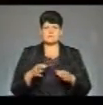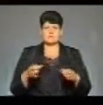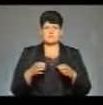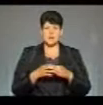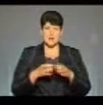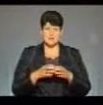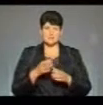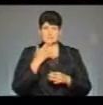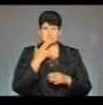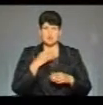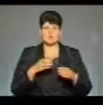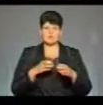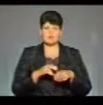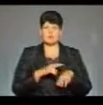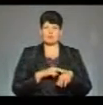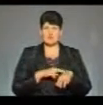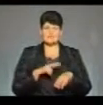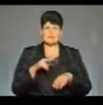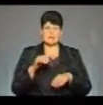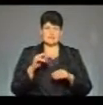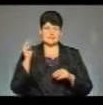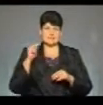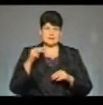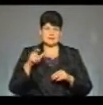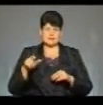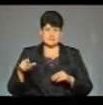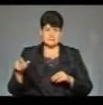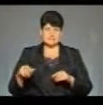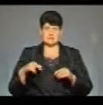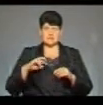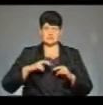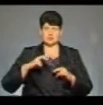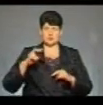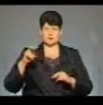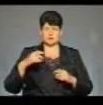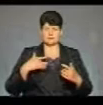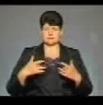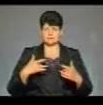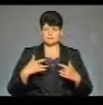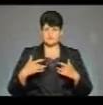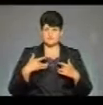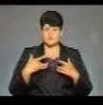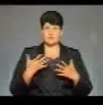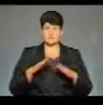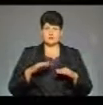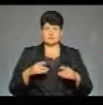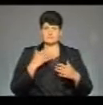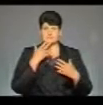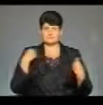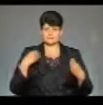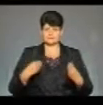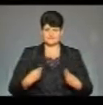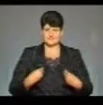бригади, Національної гвардії, поліції, ліцеїсти. На сходах драмтеатру імені Тараса Шевченка прапороносці та діти в національних строях